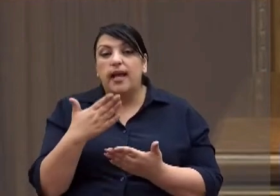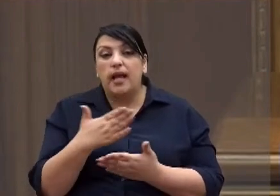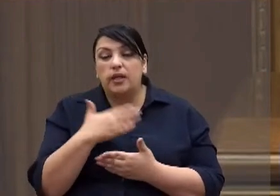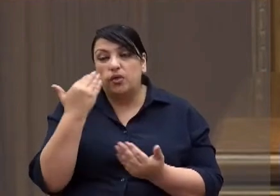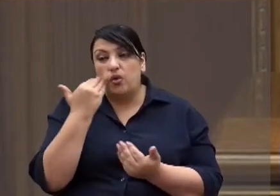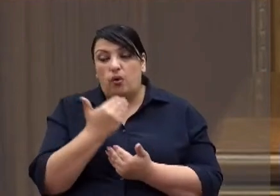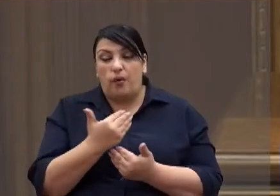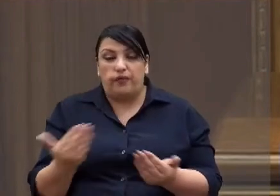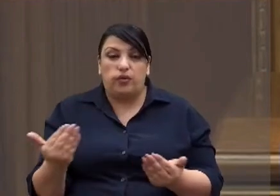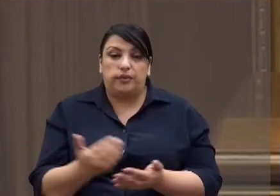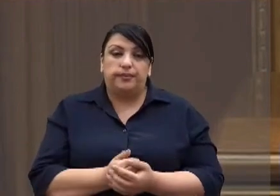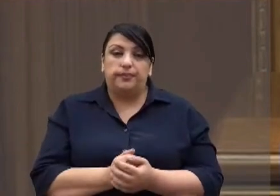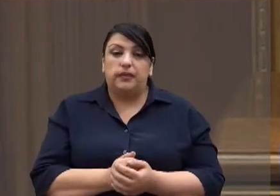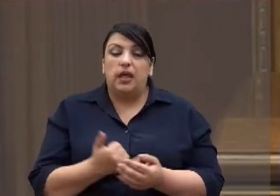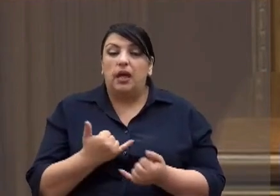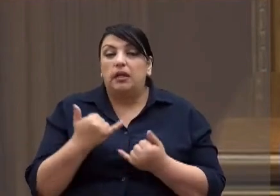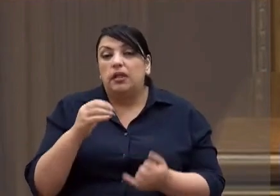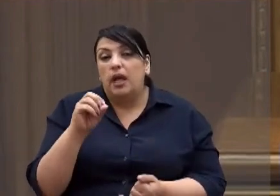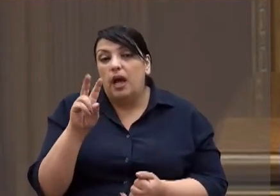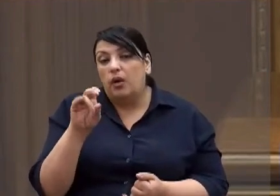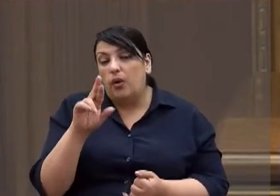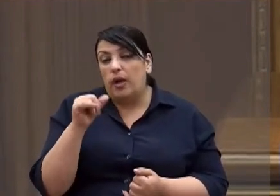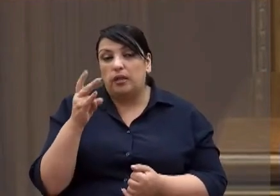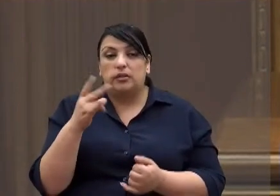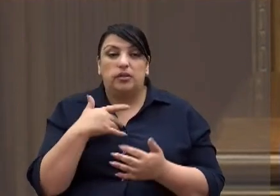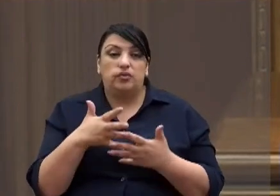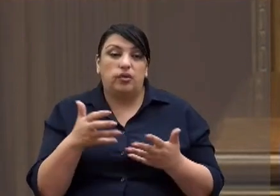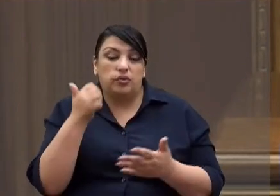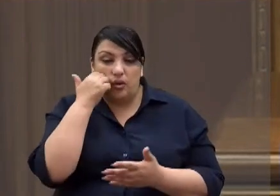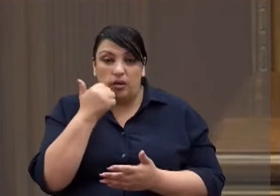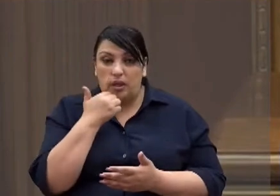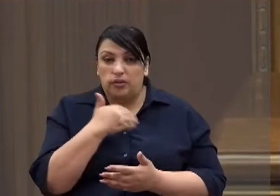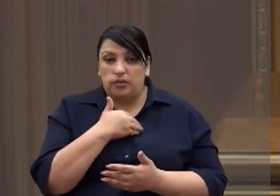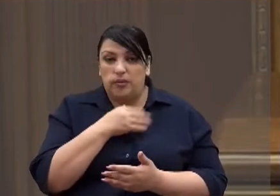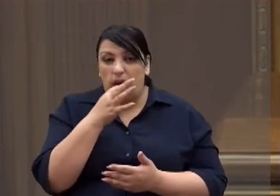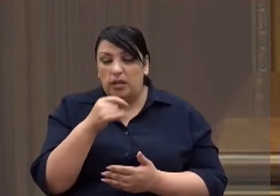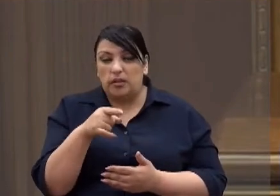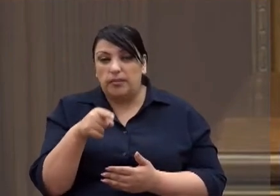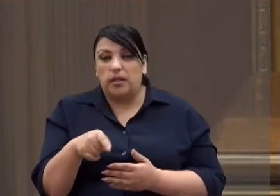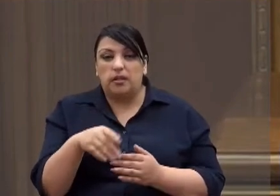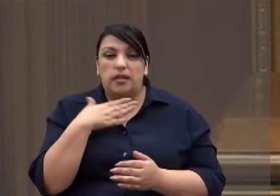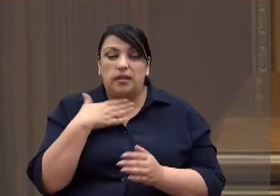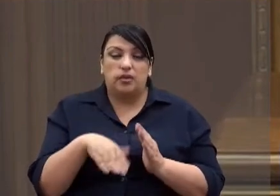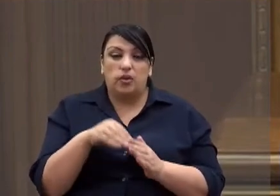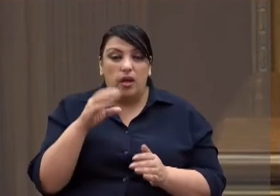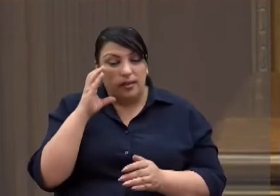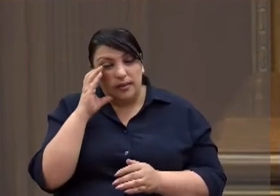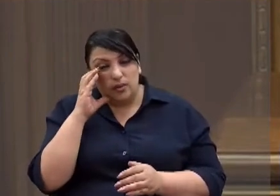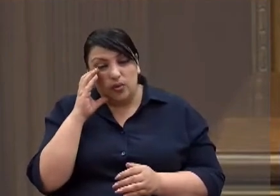ժողովուրդ, հարգարժան պարոն Եղոյան, ուզում եմ ձեզ շնորհակալություն հայտնել այս լսումները կազմակերպելու